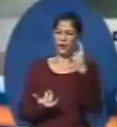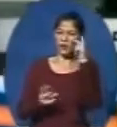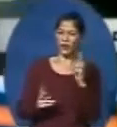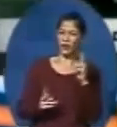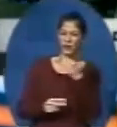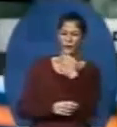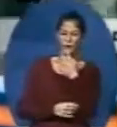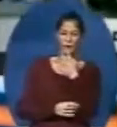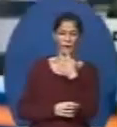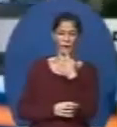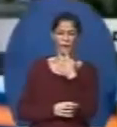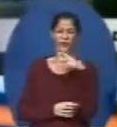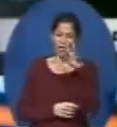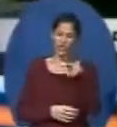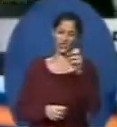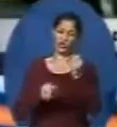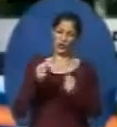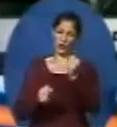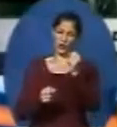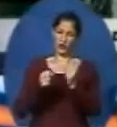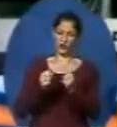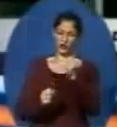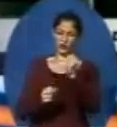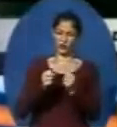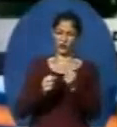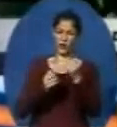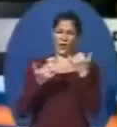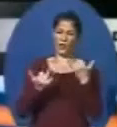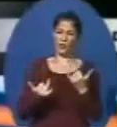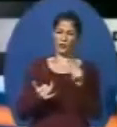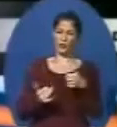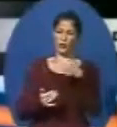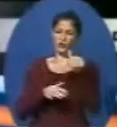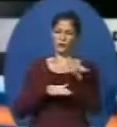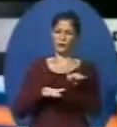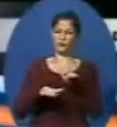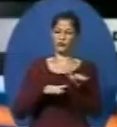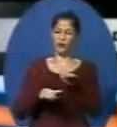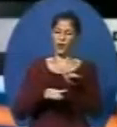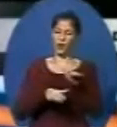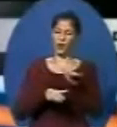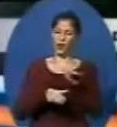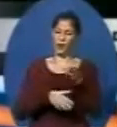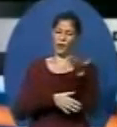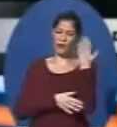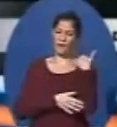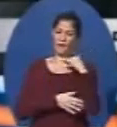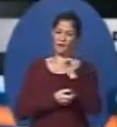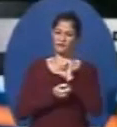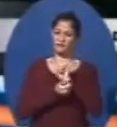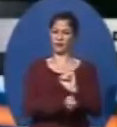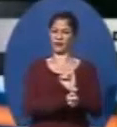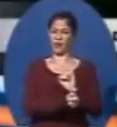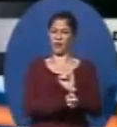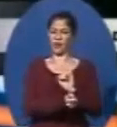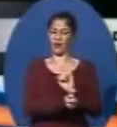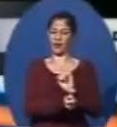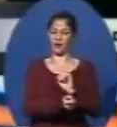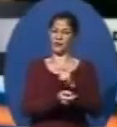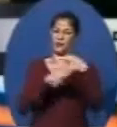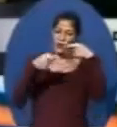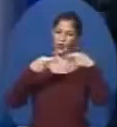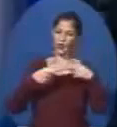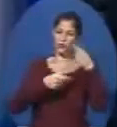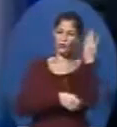שיש קושי בכך. היום, אותו יום שראש ממשלה לשעבר נשלח לכלא, הוא יום שחור. אבל הנדל